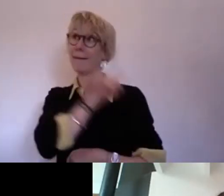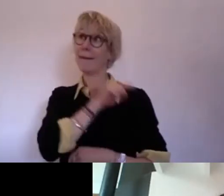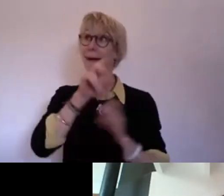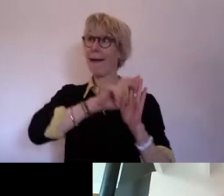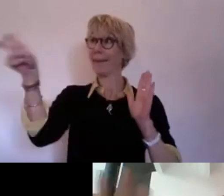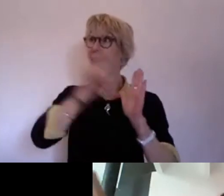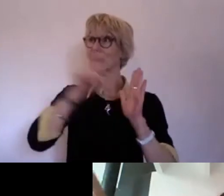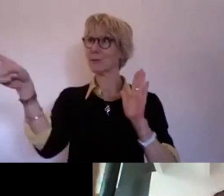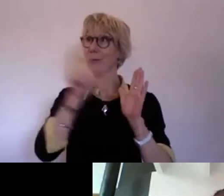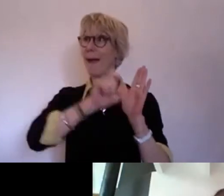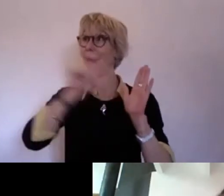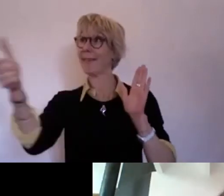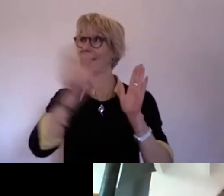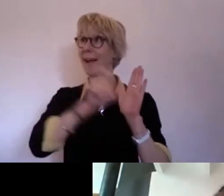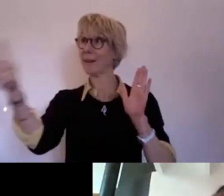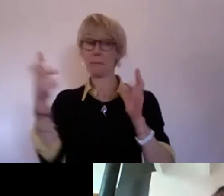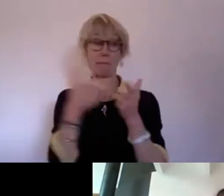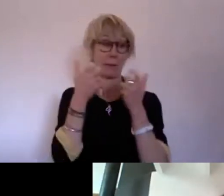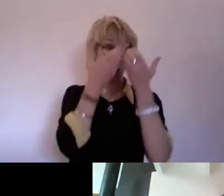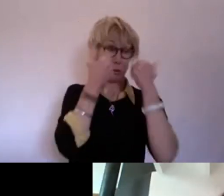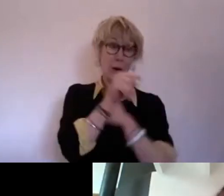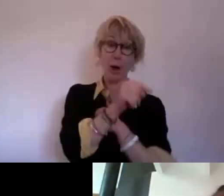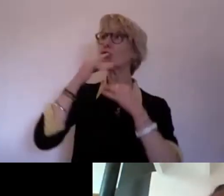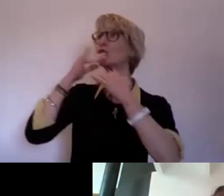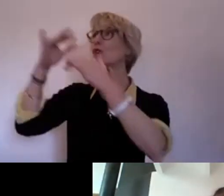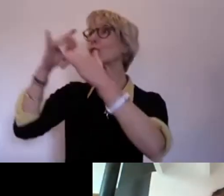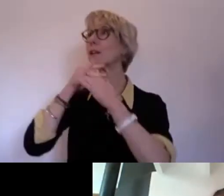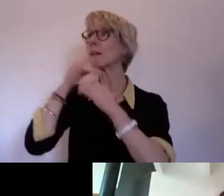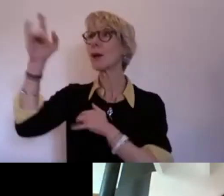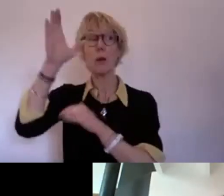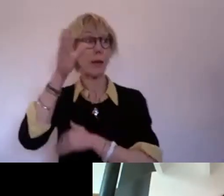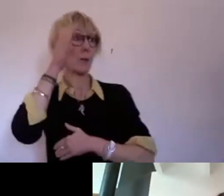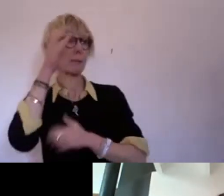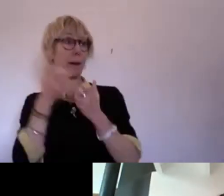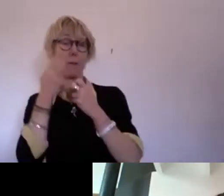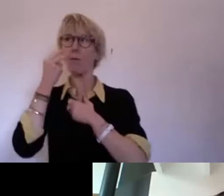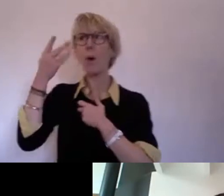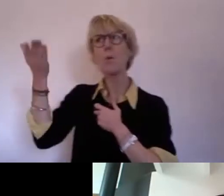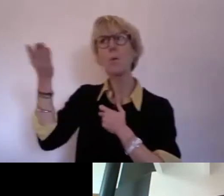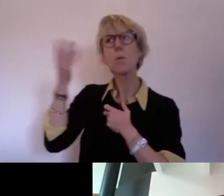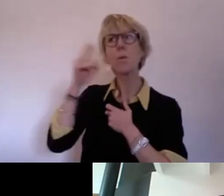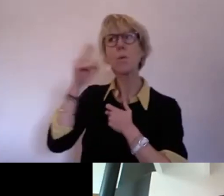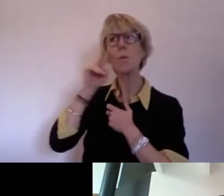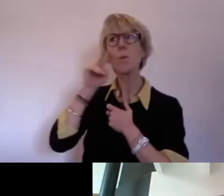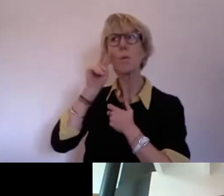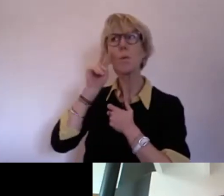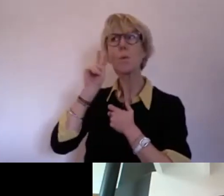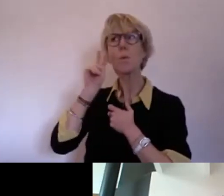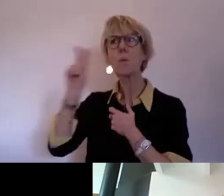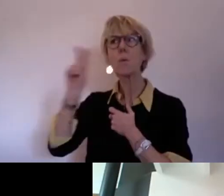que les fauteuils dans les autres maisons de retraite avaient l'air bien plus confortables que les nôtres, ou des choses comme ça.